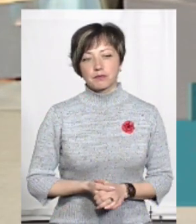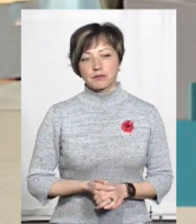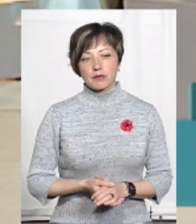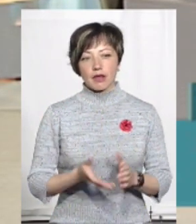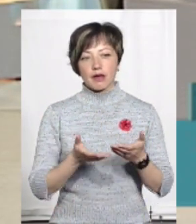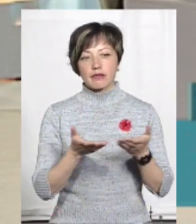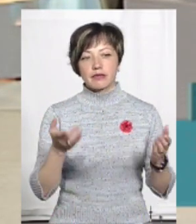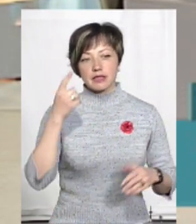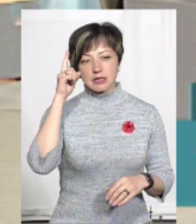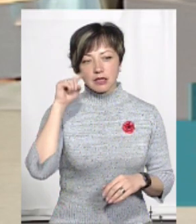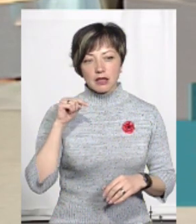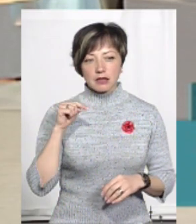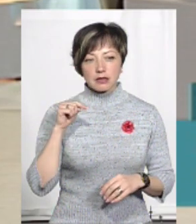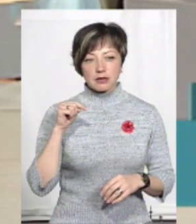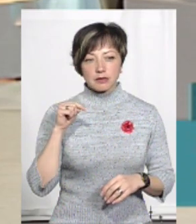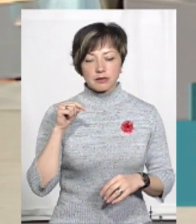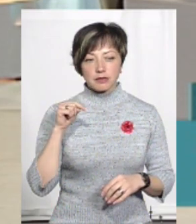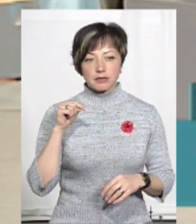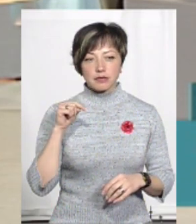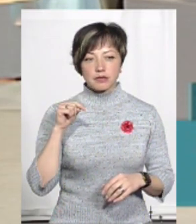Ви знаєте, чим